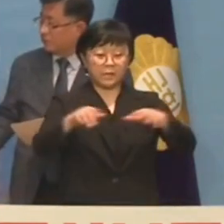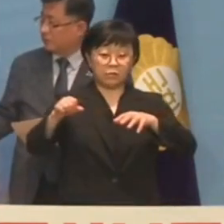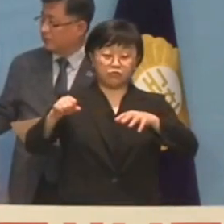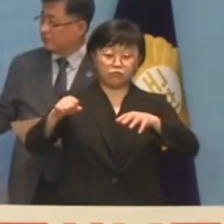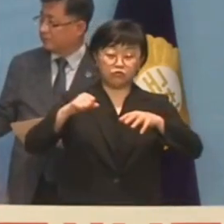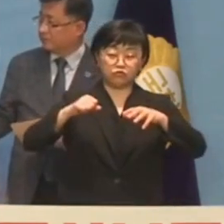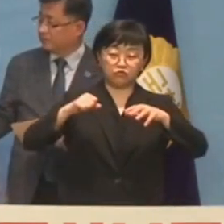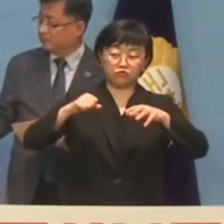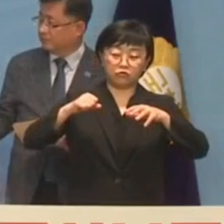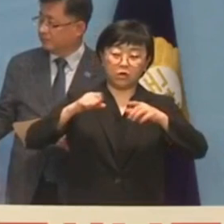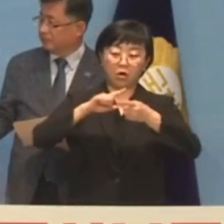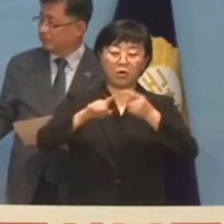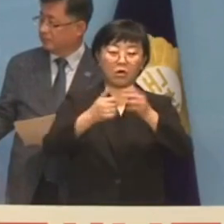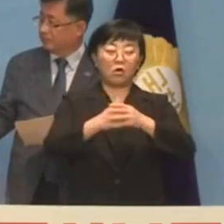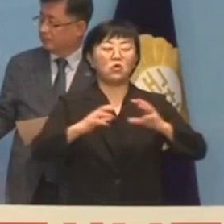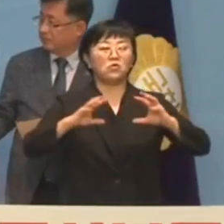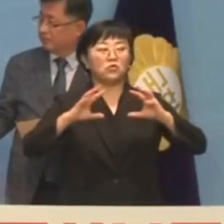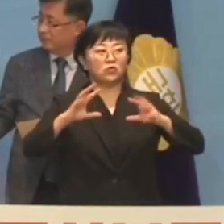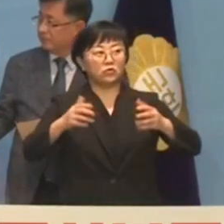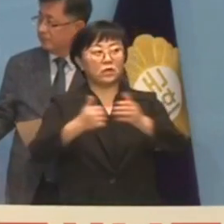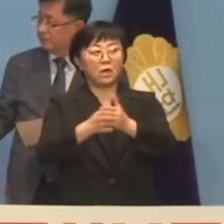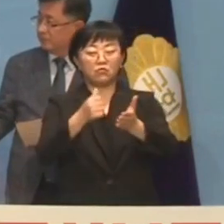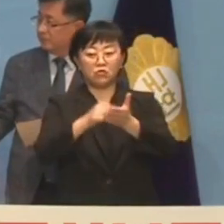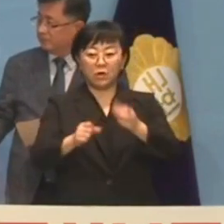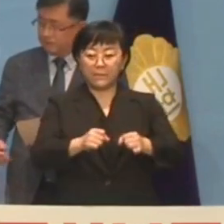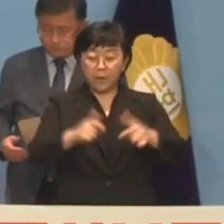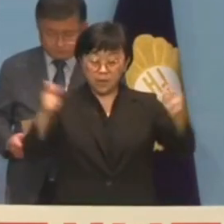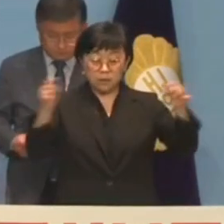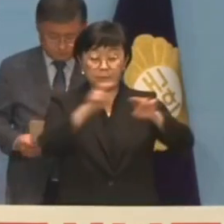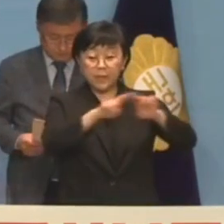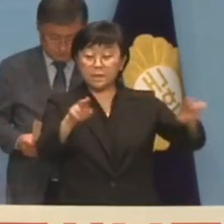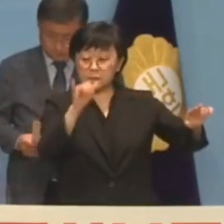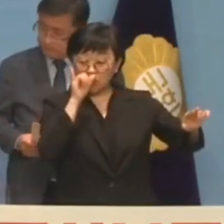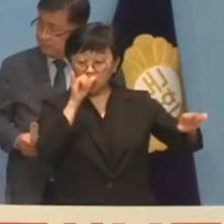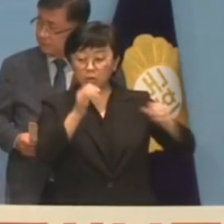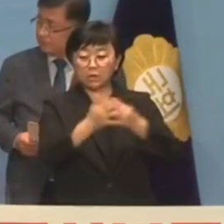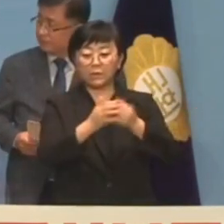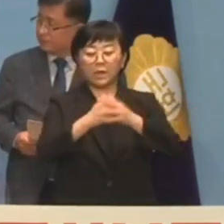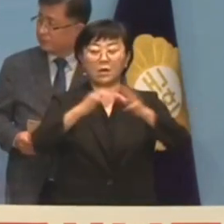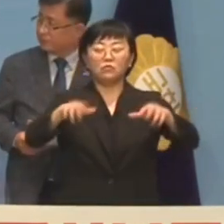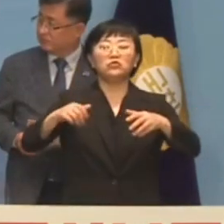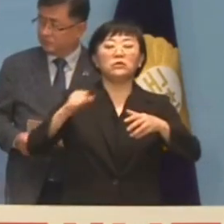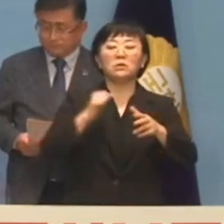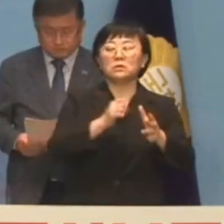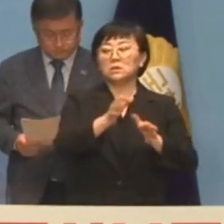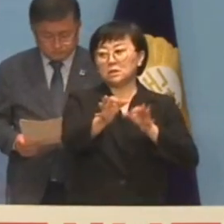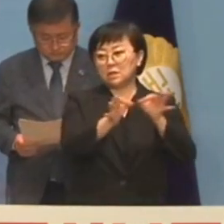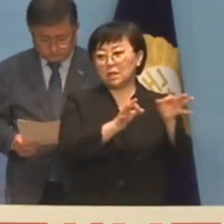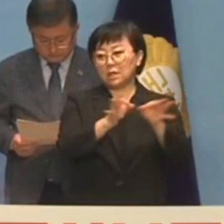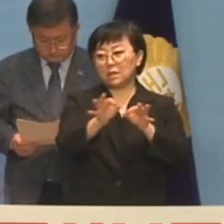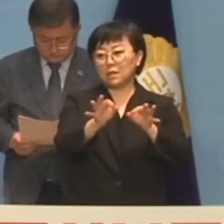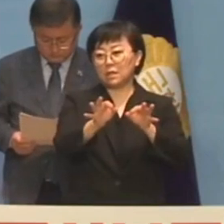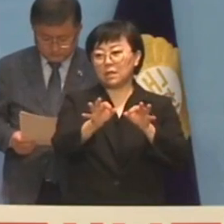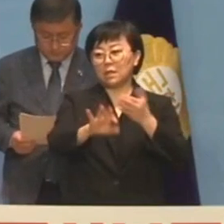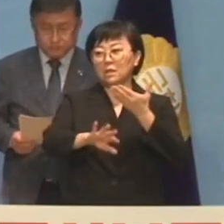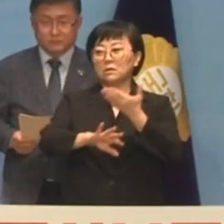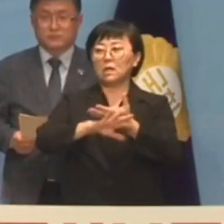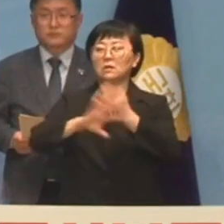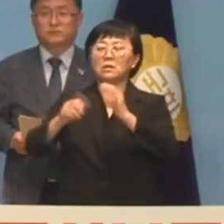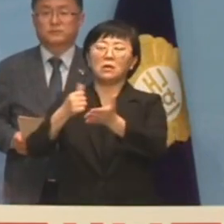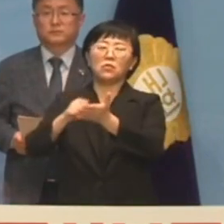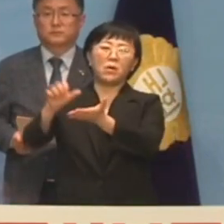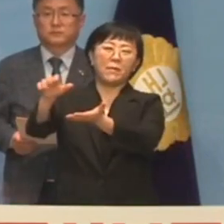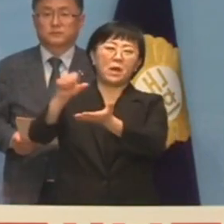해상풍력 국산부품 추가가중치 제도를 폐지하게 되면 국내 풍력시장의 외산 잠식률은